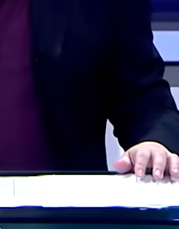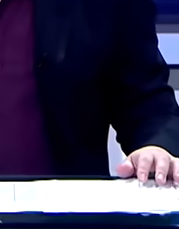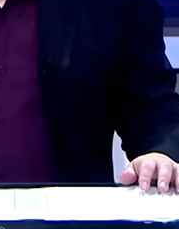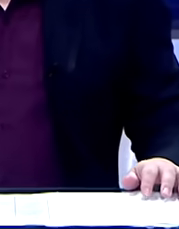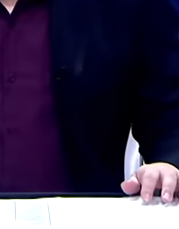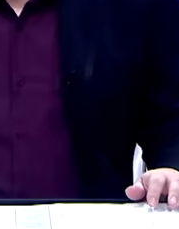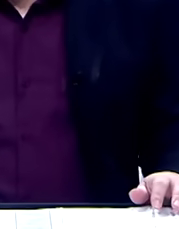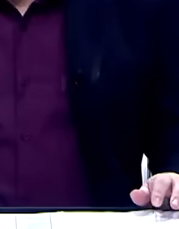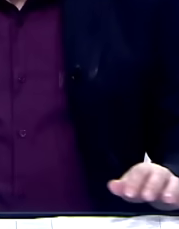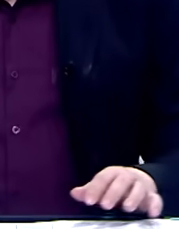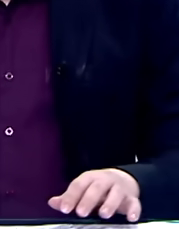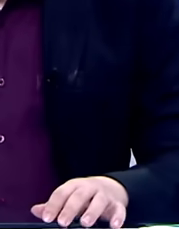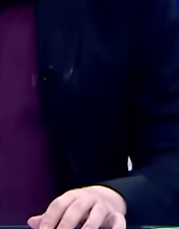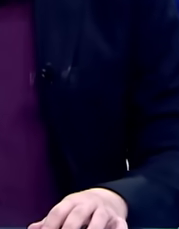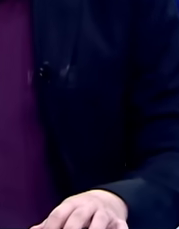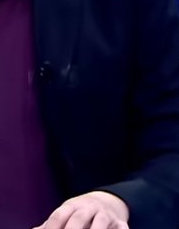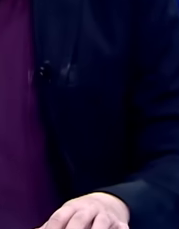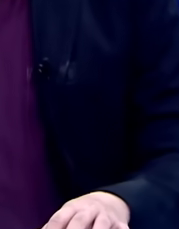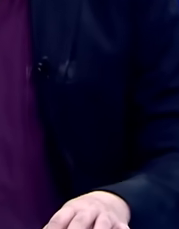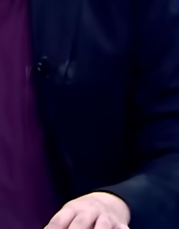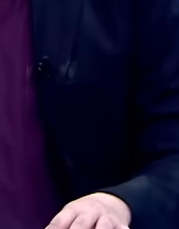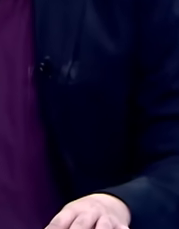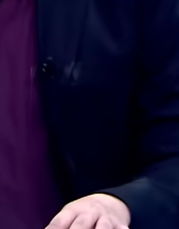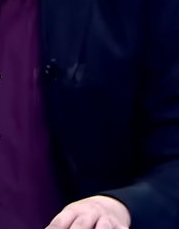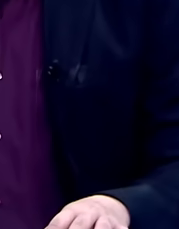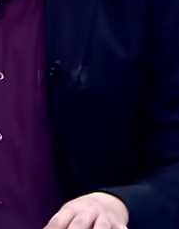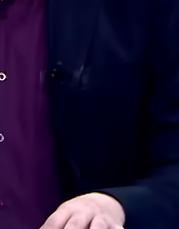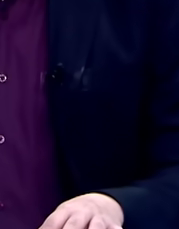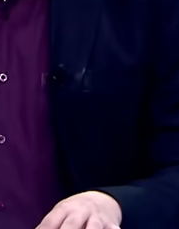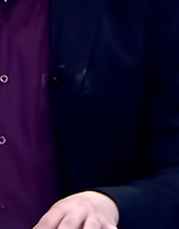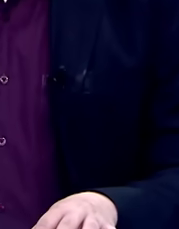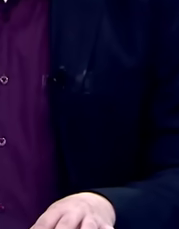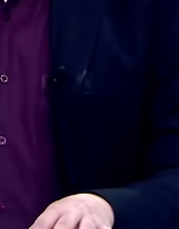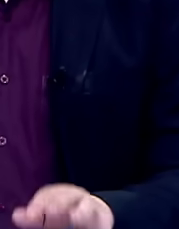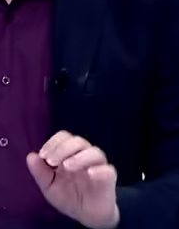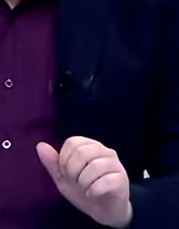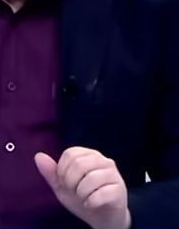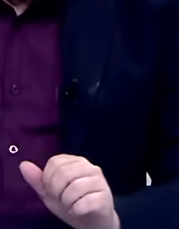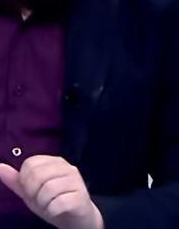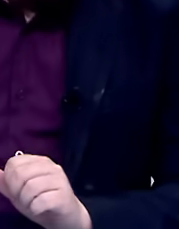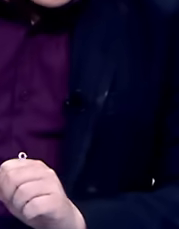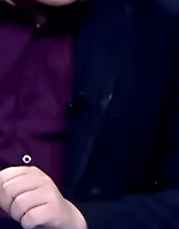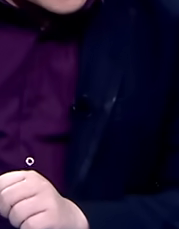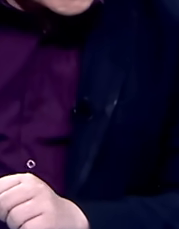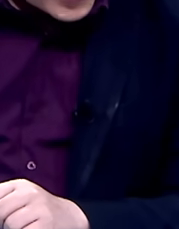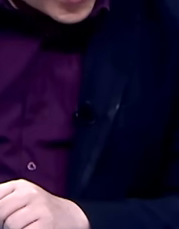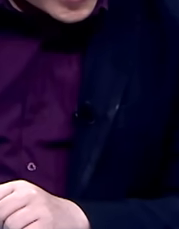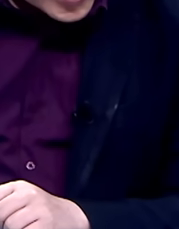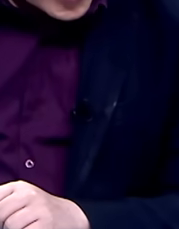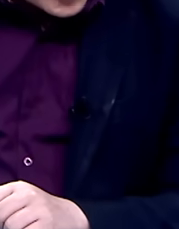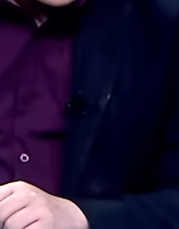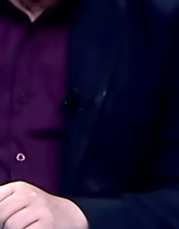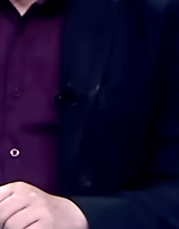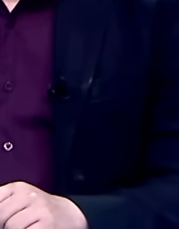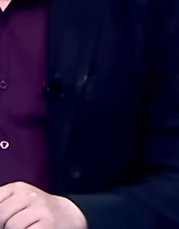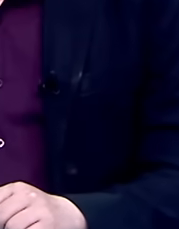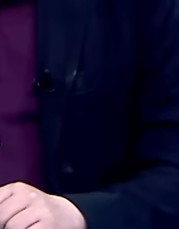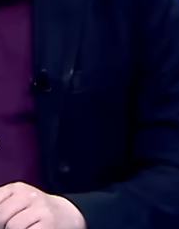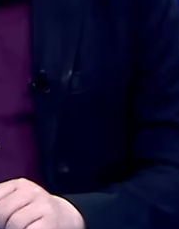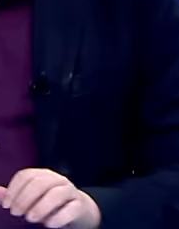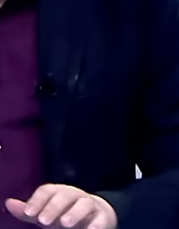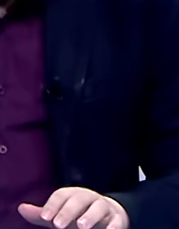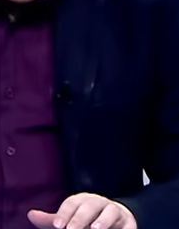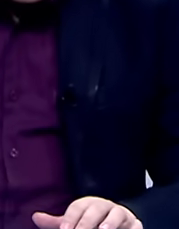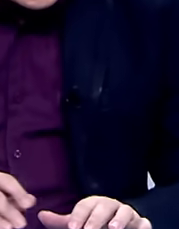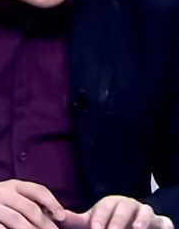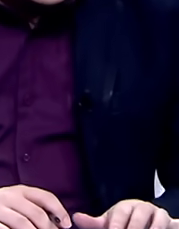พาคุณผู้ชมเข้าไปร่วมประชุมพิจารณาร่างพระราชบัญญัติงบประมาณรายจ่ายปี68ในสภาผู้แทนราษฎรก็ต้องบอกว่าภ